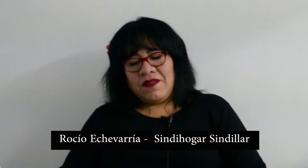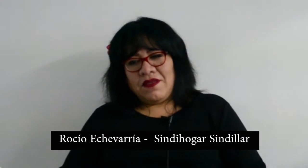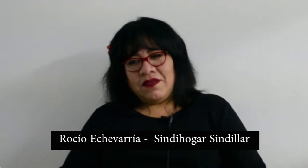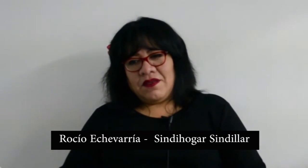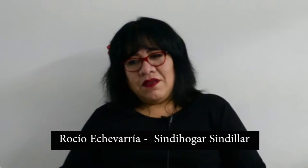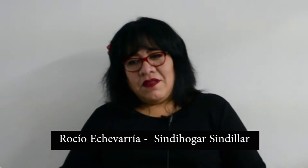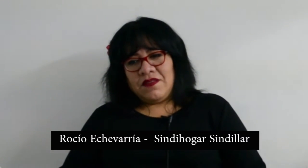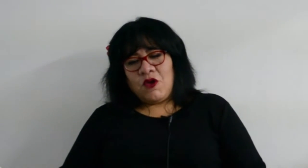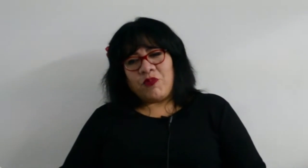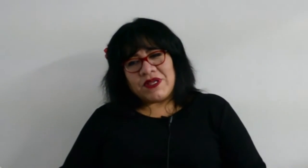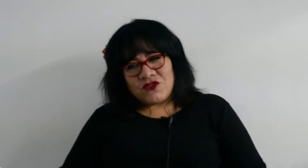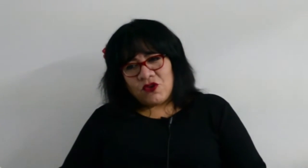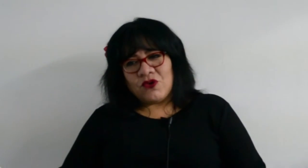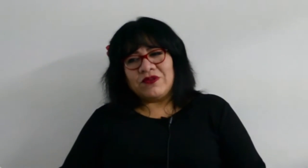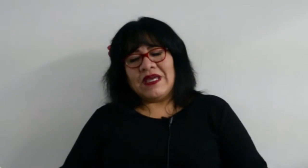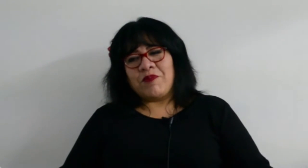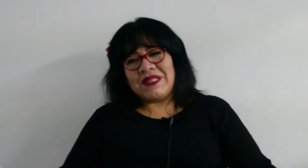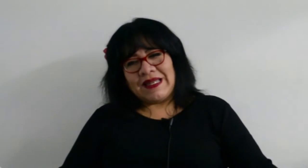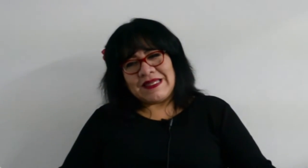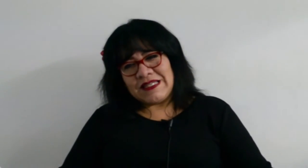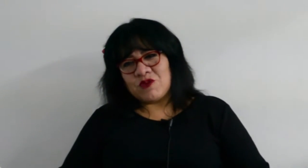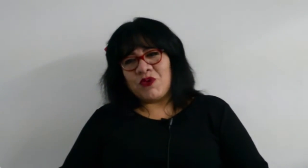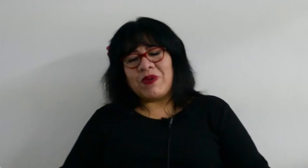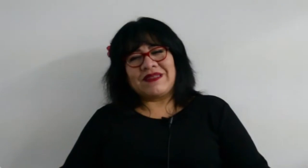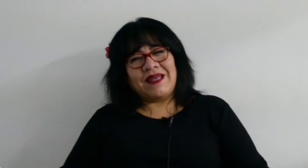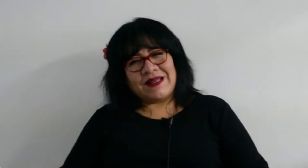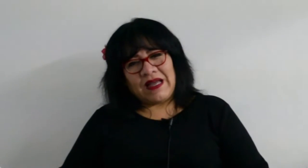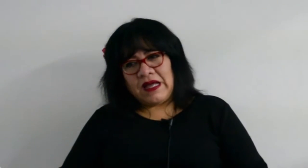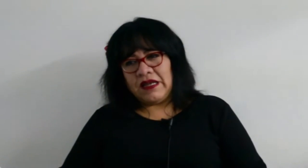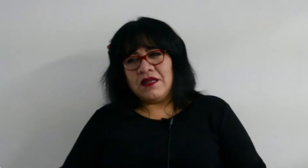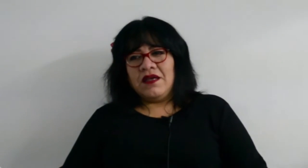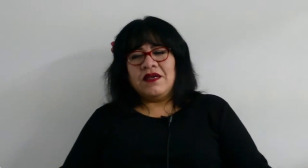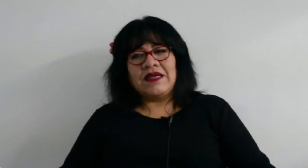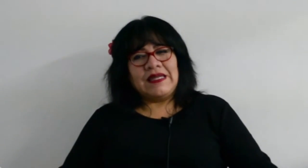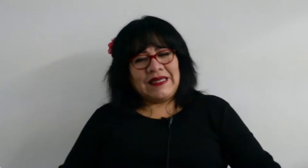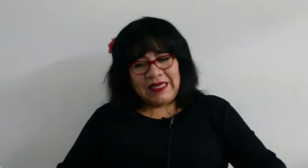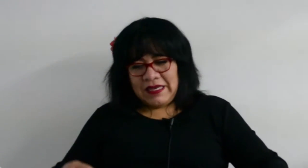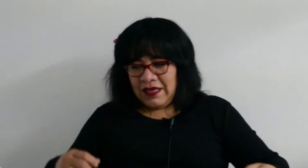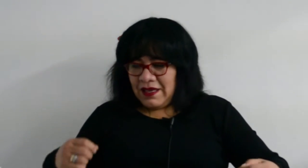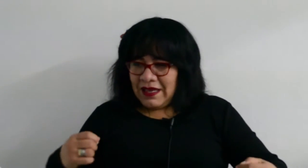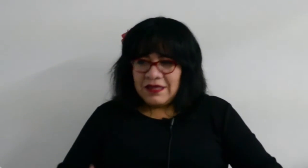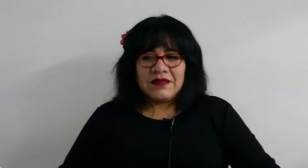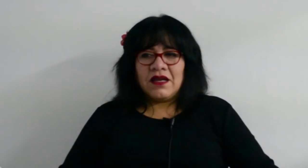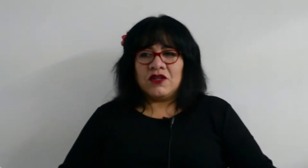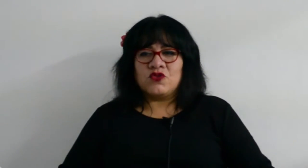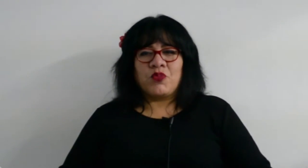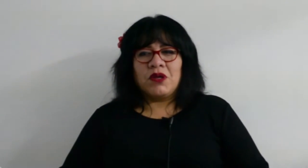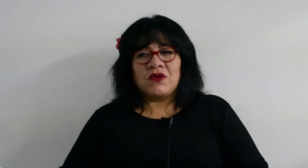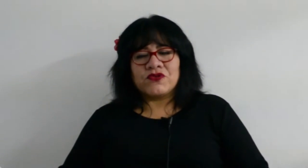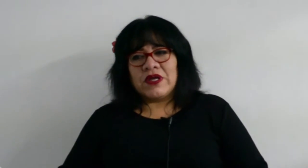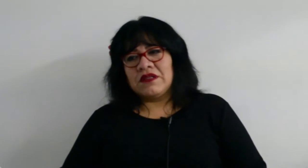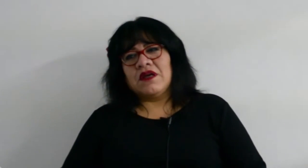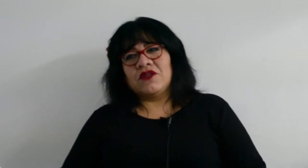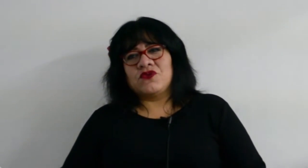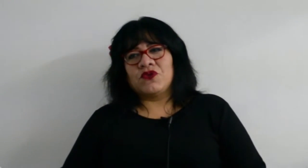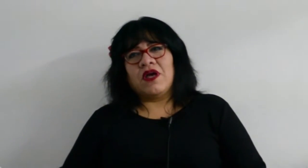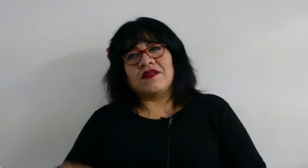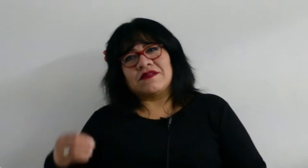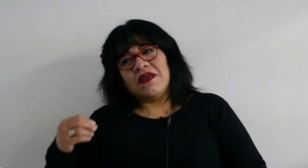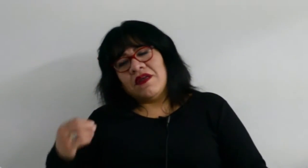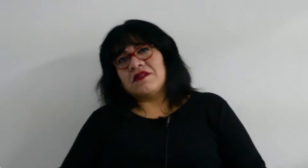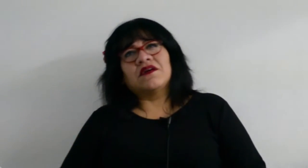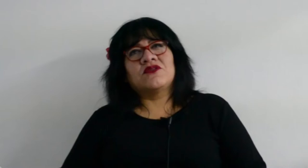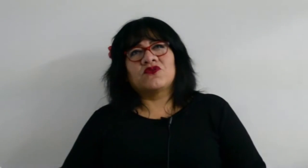mundial de opresión, de capitalismo patriarcal, en el que entran a tus pueblos, entran a